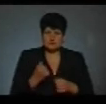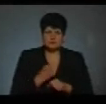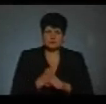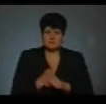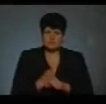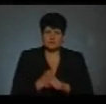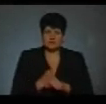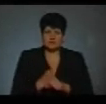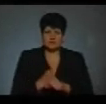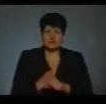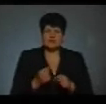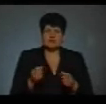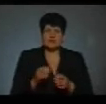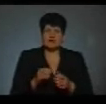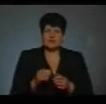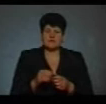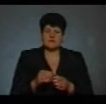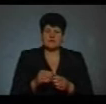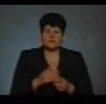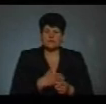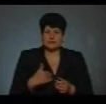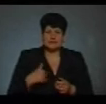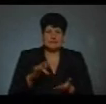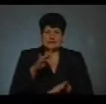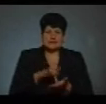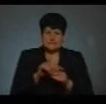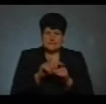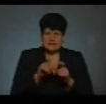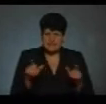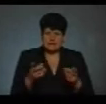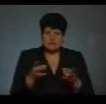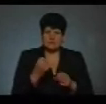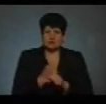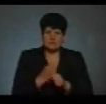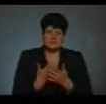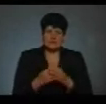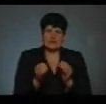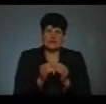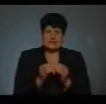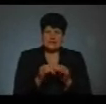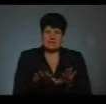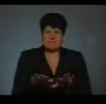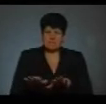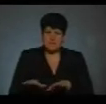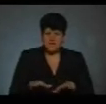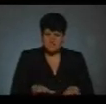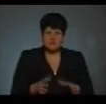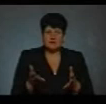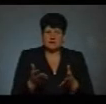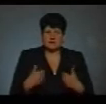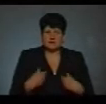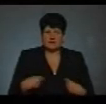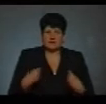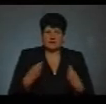наш фтизіопульмологічний центр, де ми мали би зробити мінімум там 10 таких місць, які ми